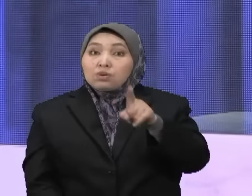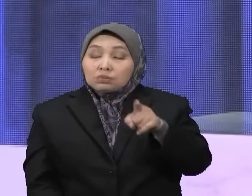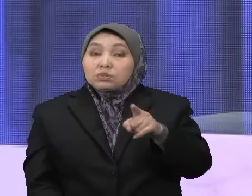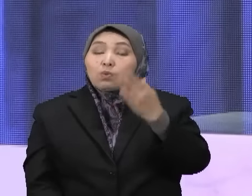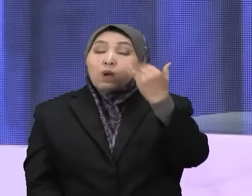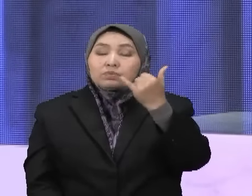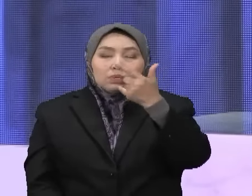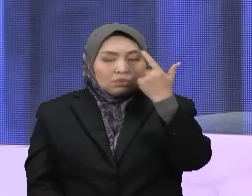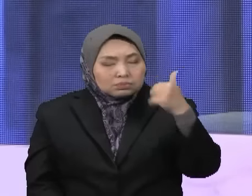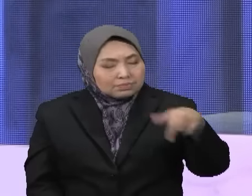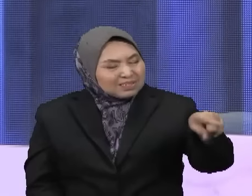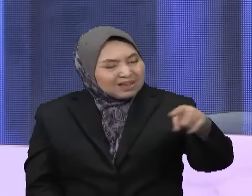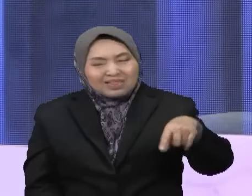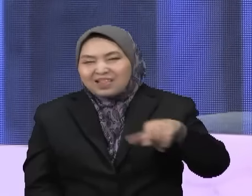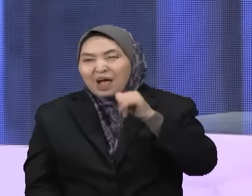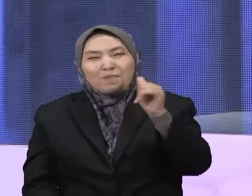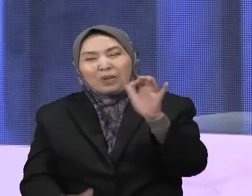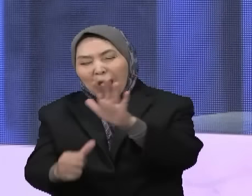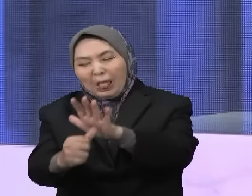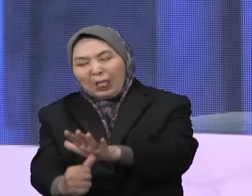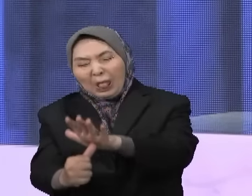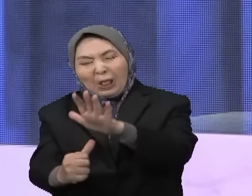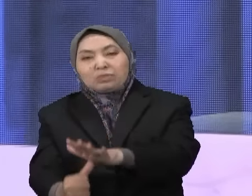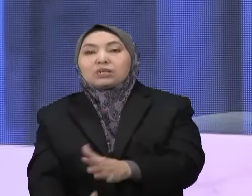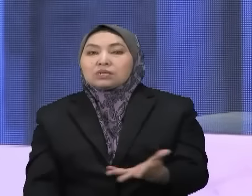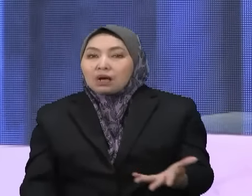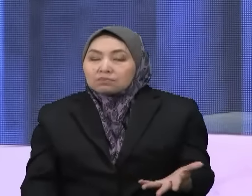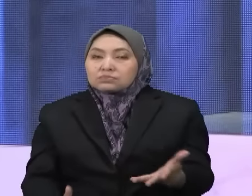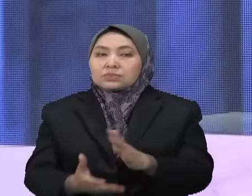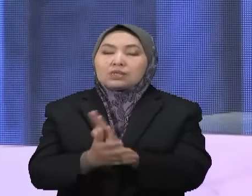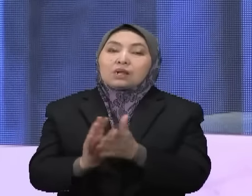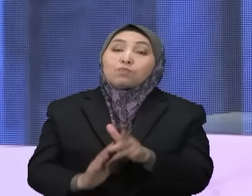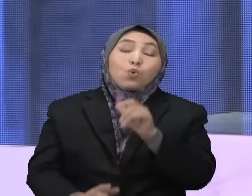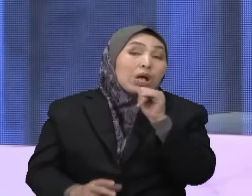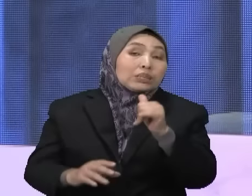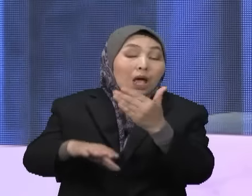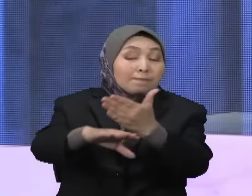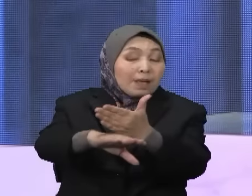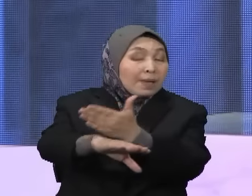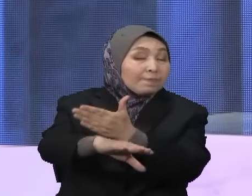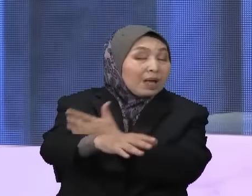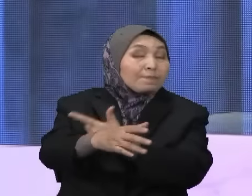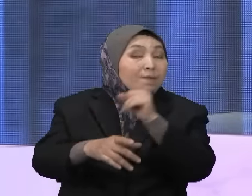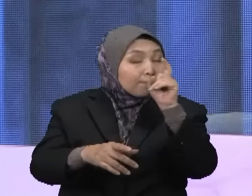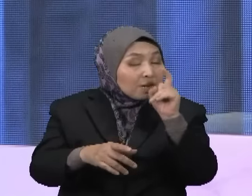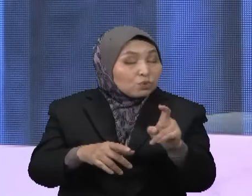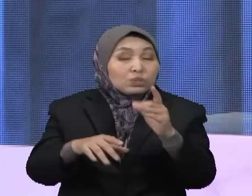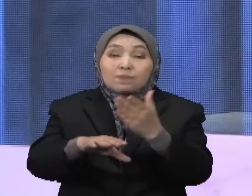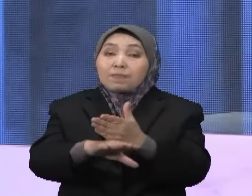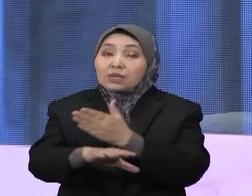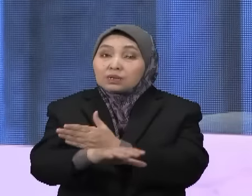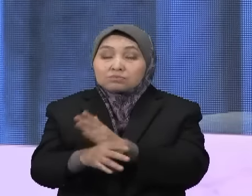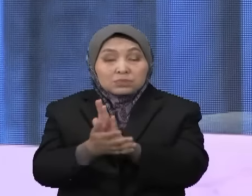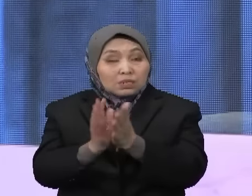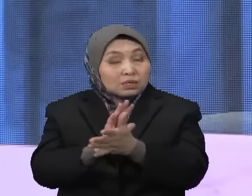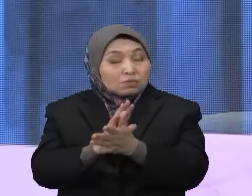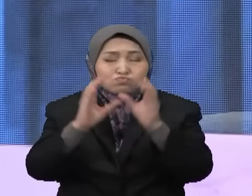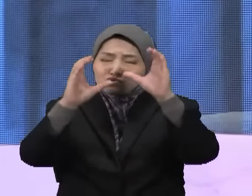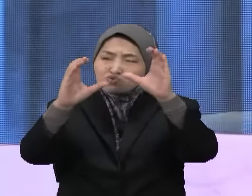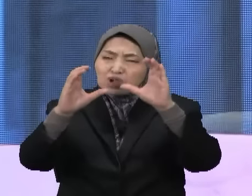apa? Kerana mereka tidak mahu dikecam. Ya, tidak mahu dikecam. Bukan dia nak baiki apa yang patut dibaiki. Maka